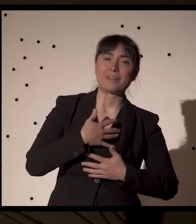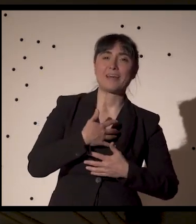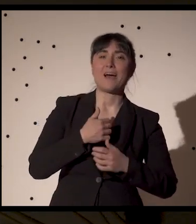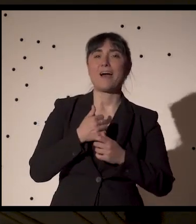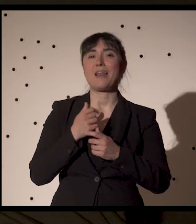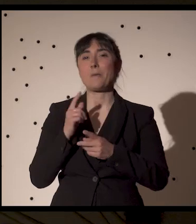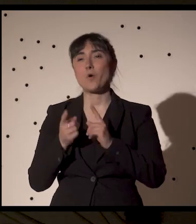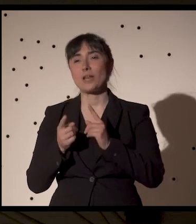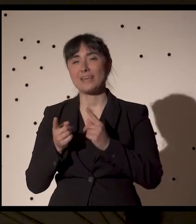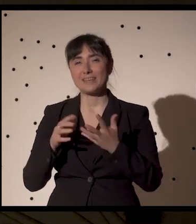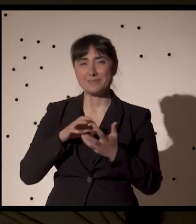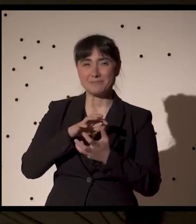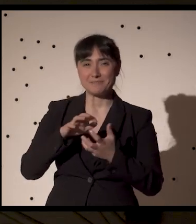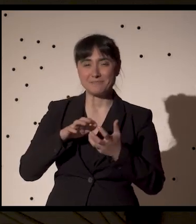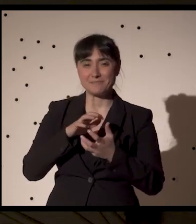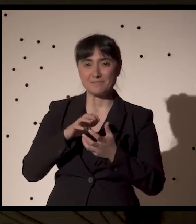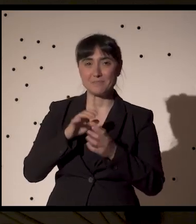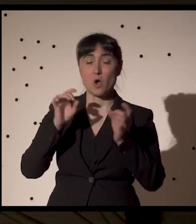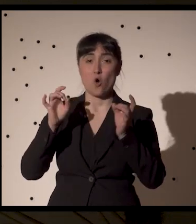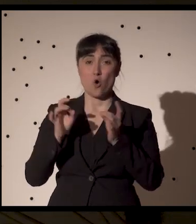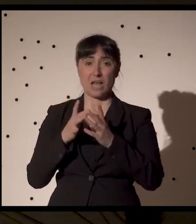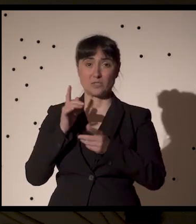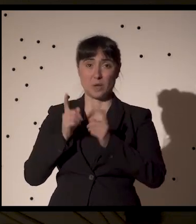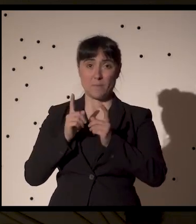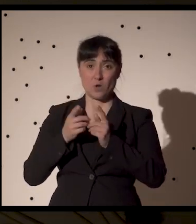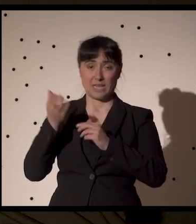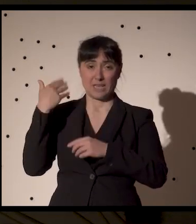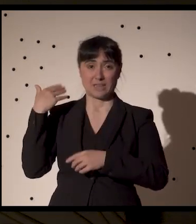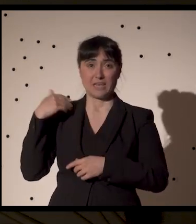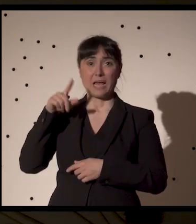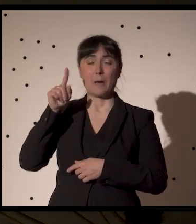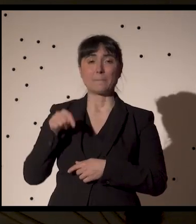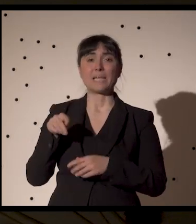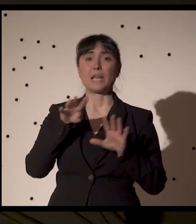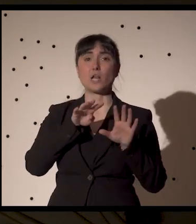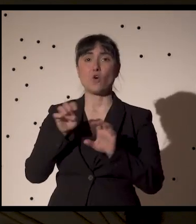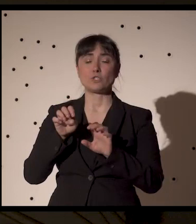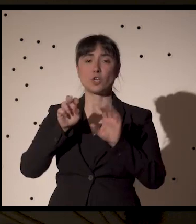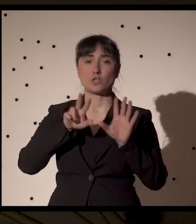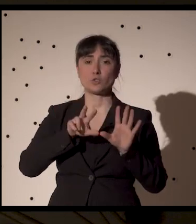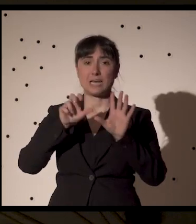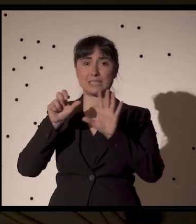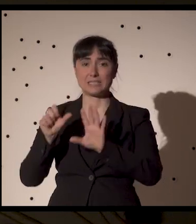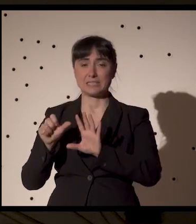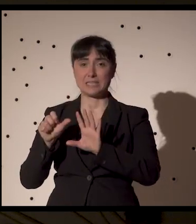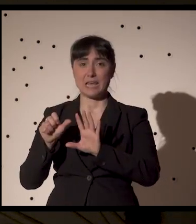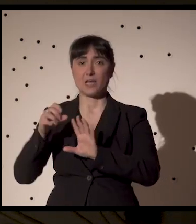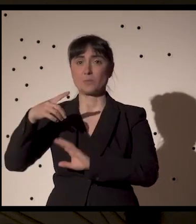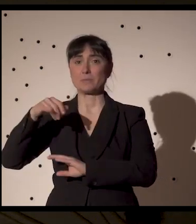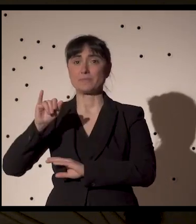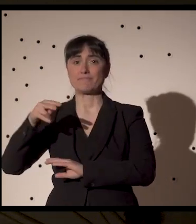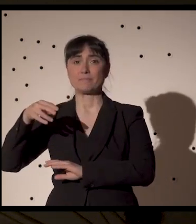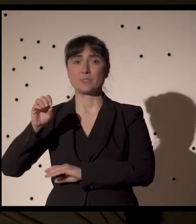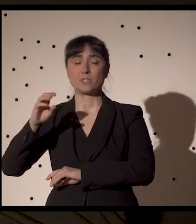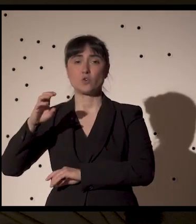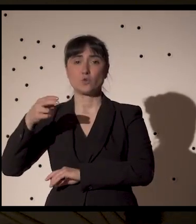spunta da un episodio di cronaca l'attentato a Pinochet del settembre del 1986 tra l'altro quest'anno ricorrono anche